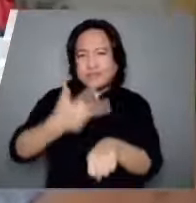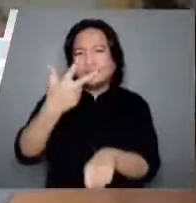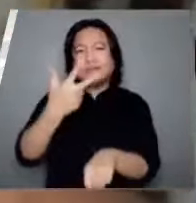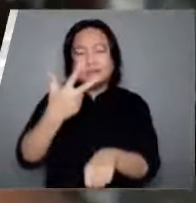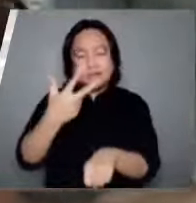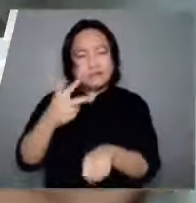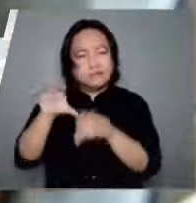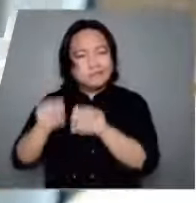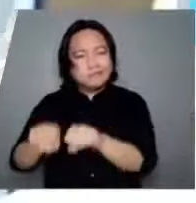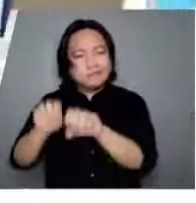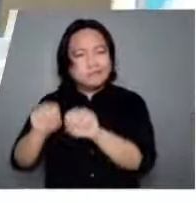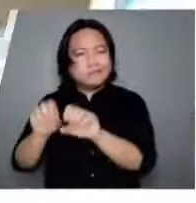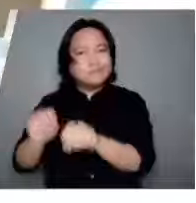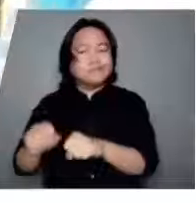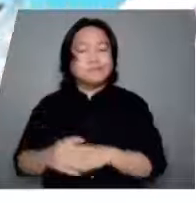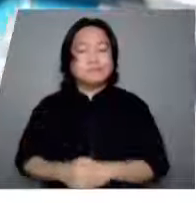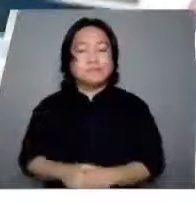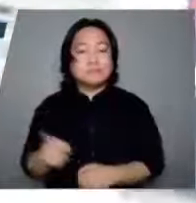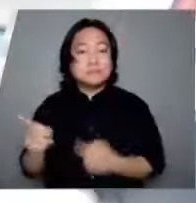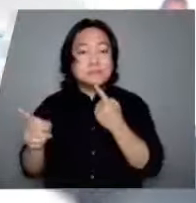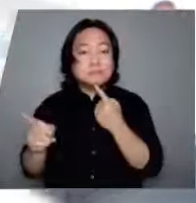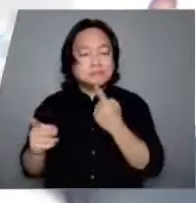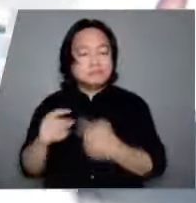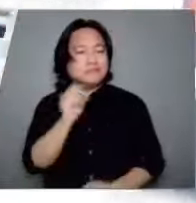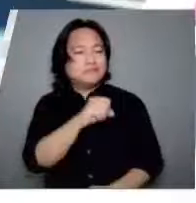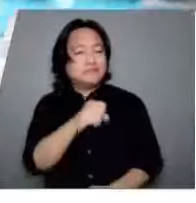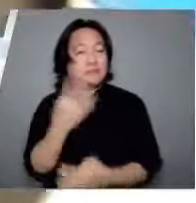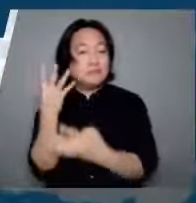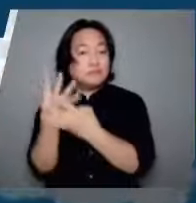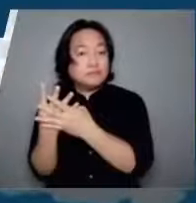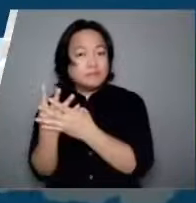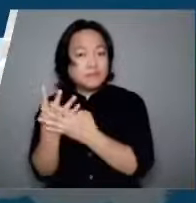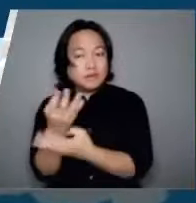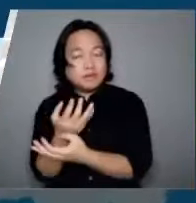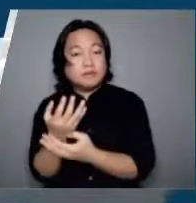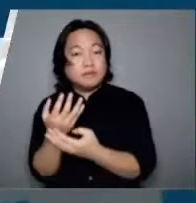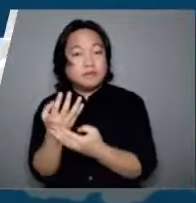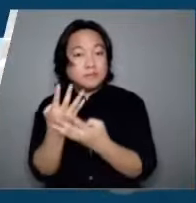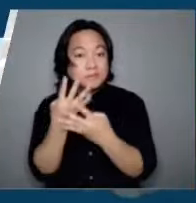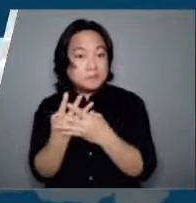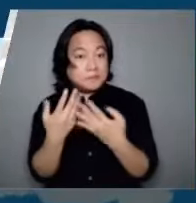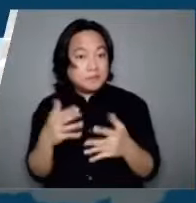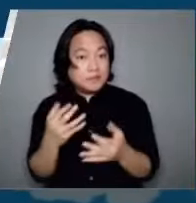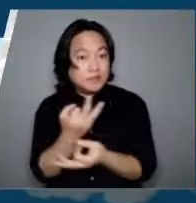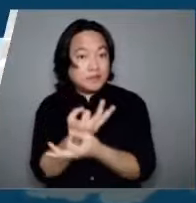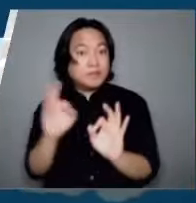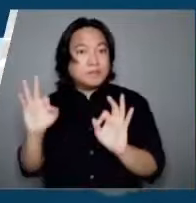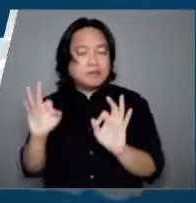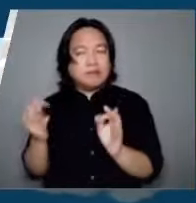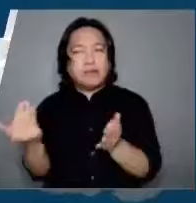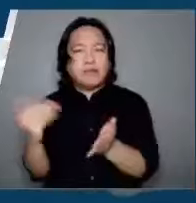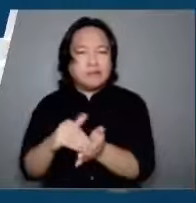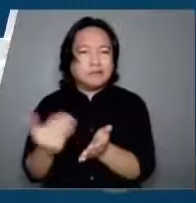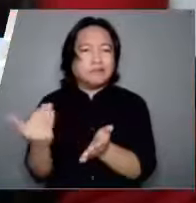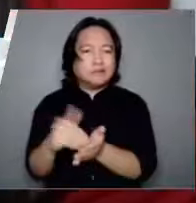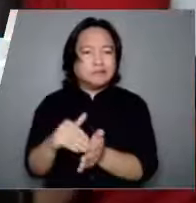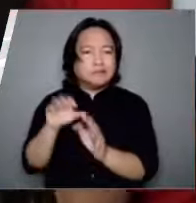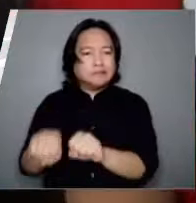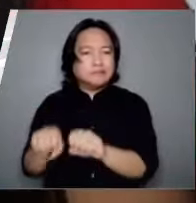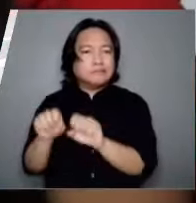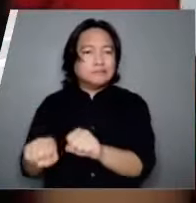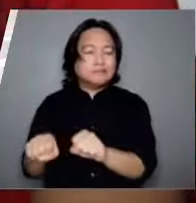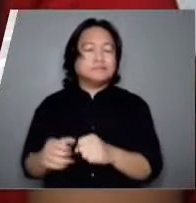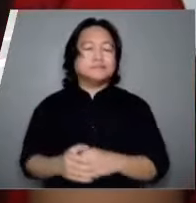ang mga suspect na labas-masok na nga sila sa kulungan dahil sa droga. Si alias Sinok, aminadong gumagamit din.